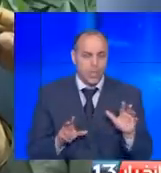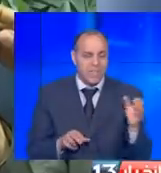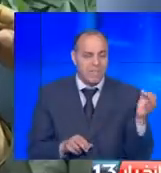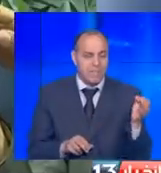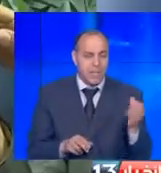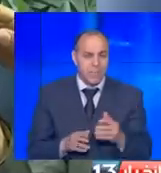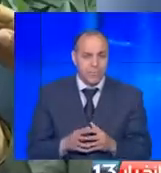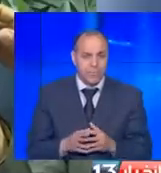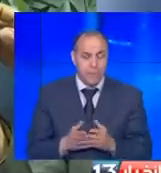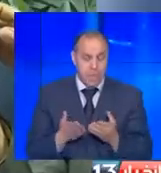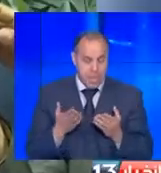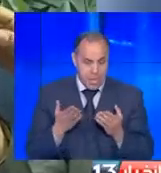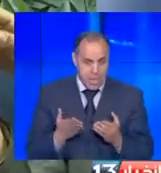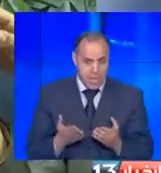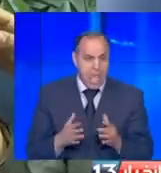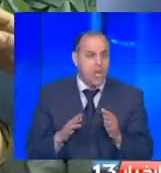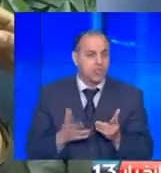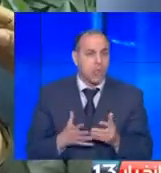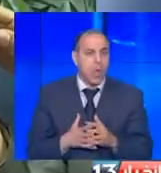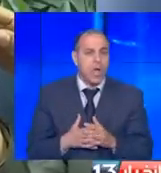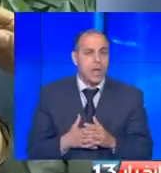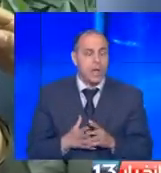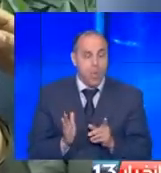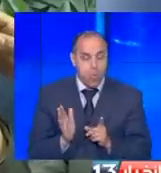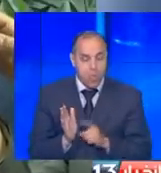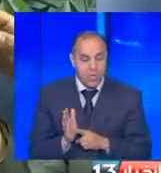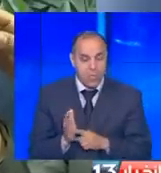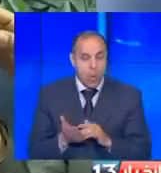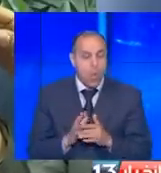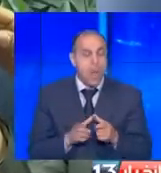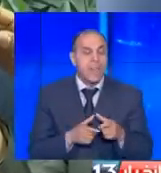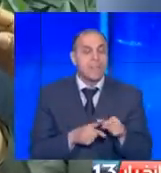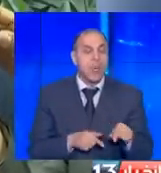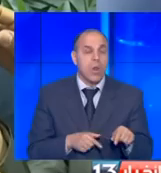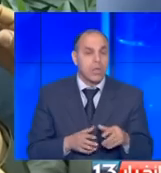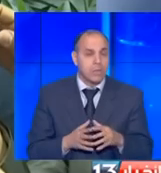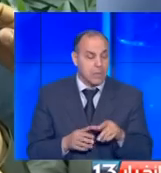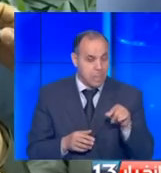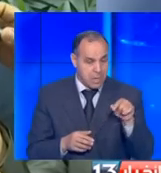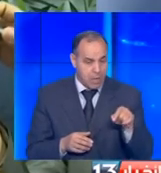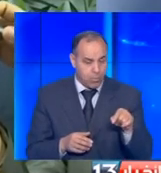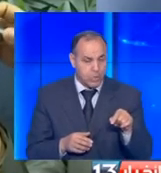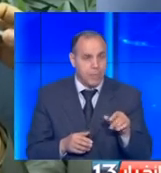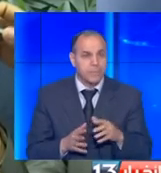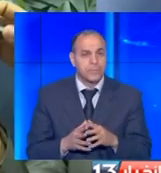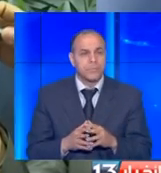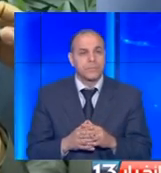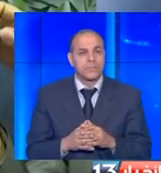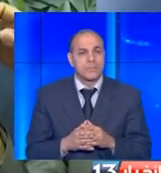38%، وهذا يجعل أنه من الواجب على الدولة أنه يقع